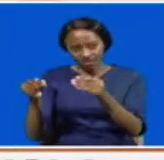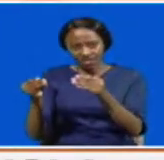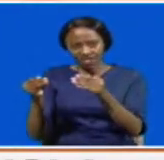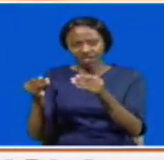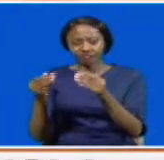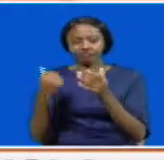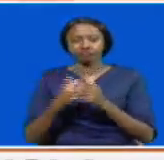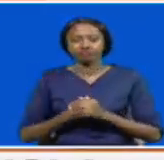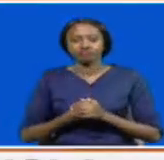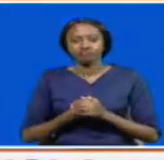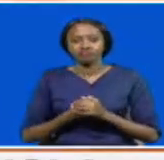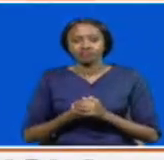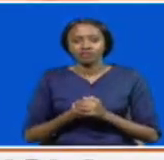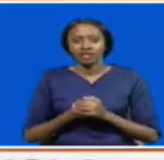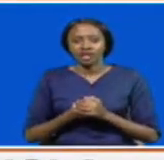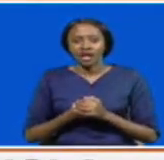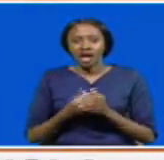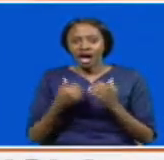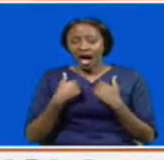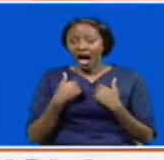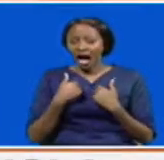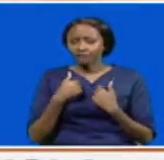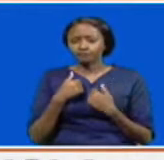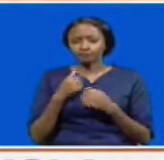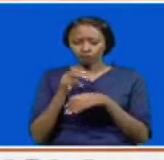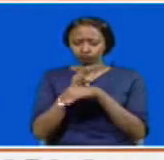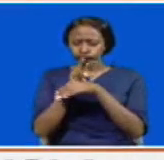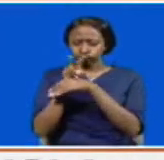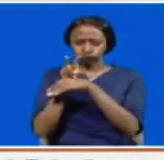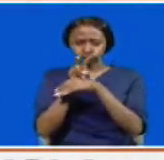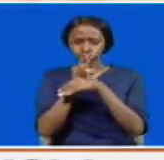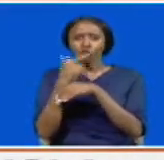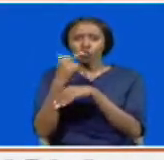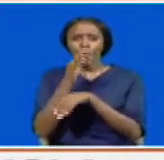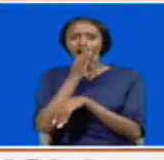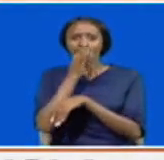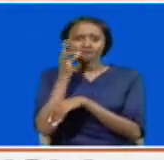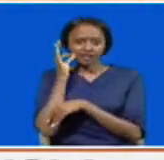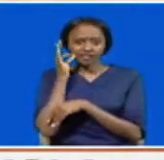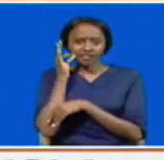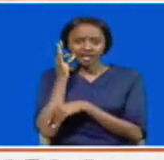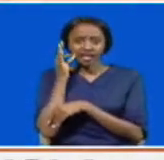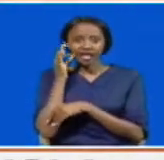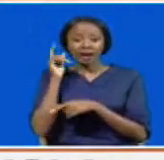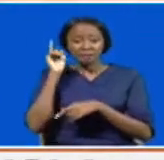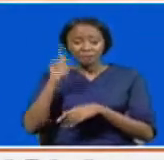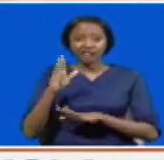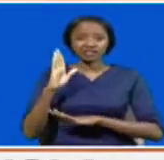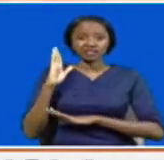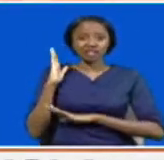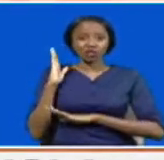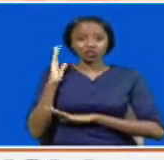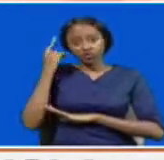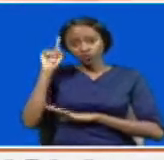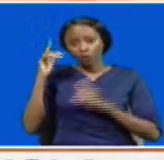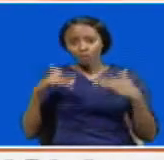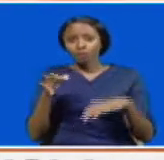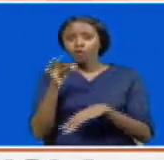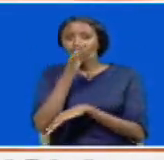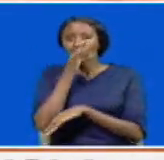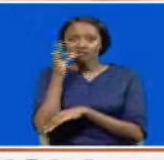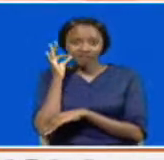because I understand kuna watu ambao wanalinda wale ambao wana fast. Wale ambao wanalindwa, wanalinda, wanapewa